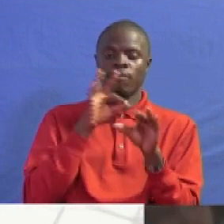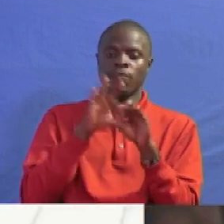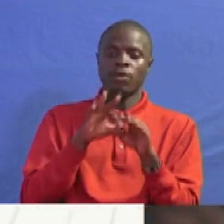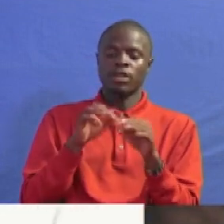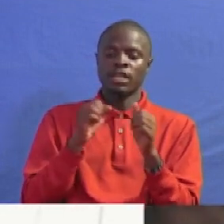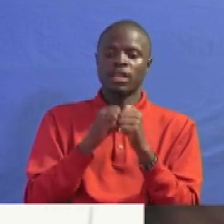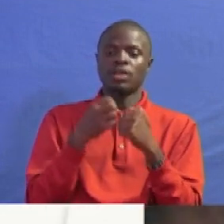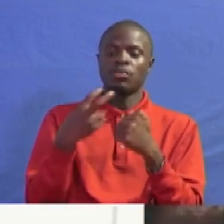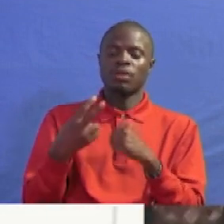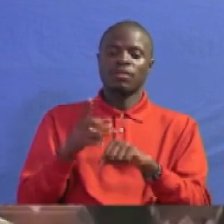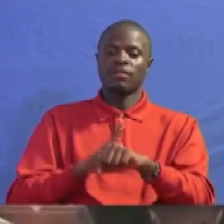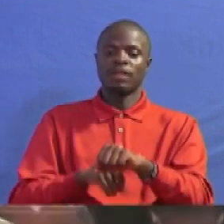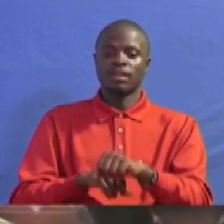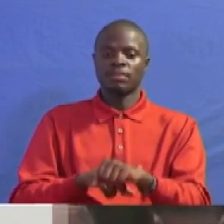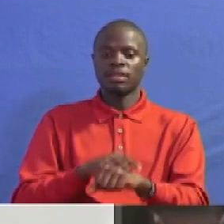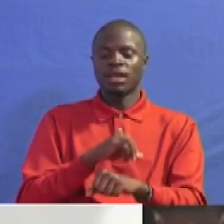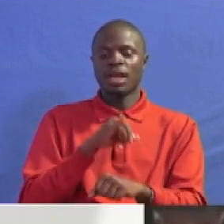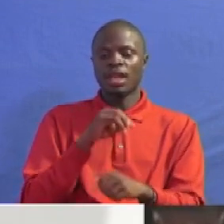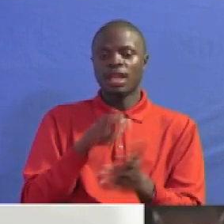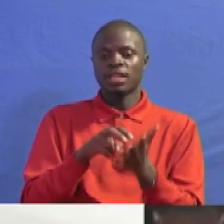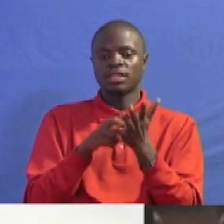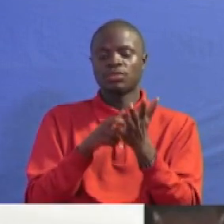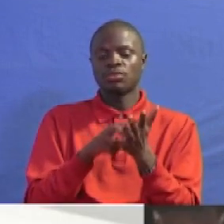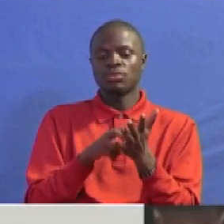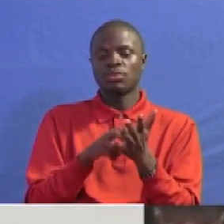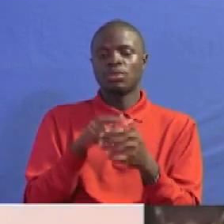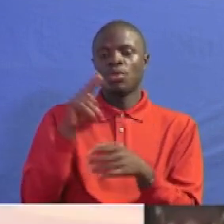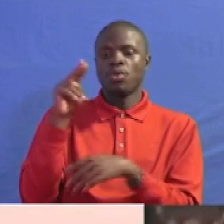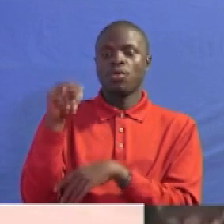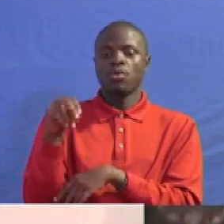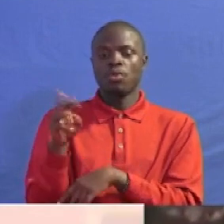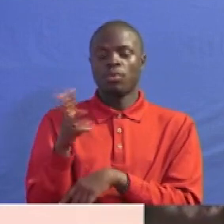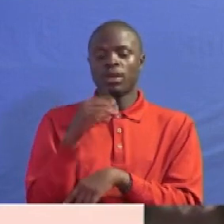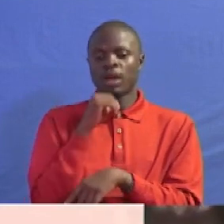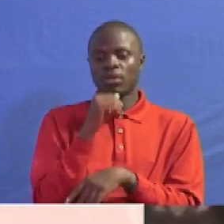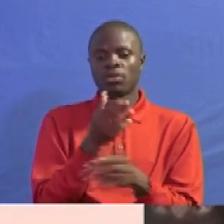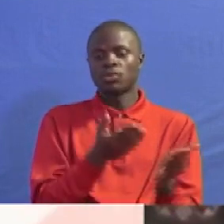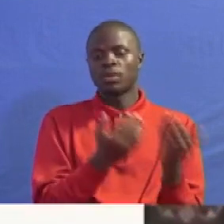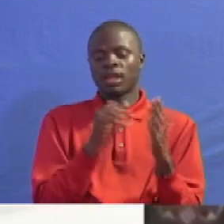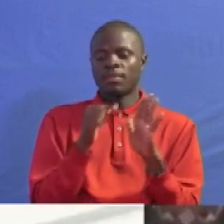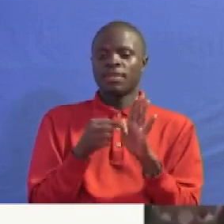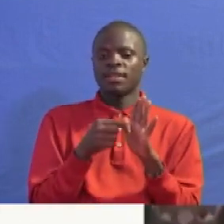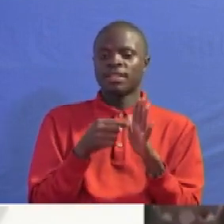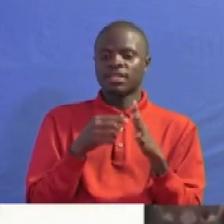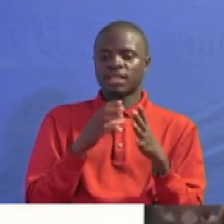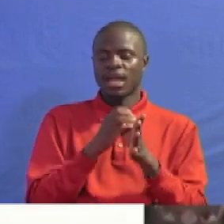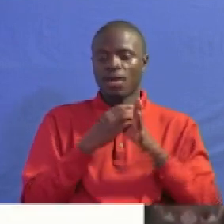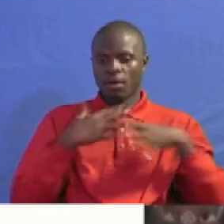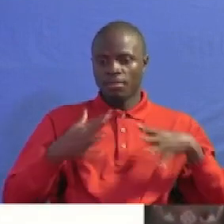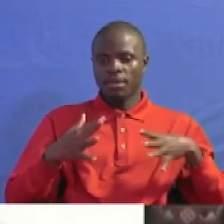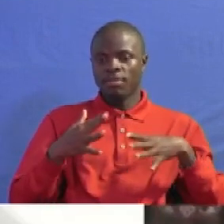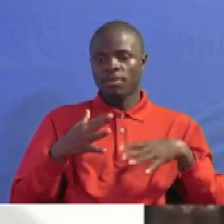mara 12 na nikasimama kusema la, na tuwezi kubali kwa sababu watu wetu,